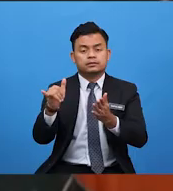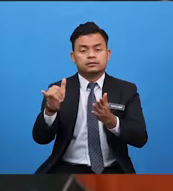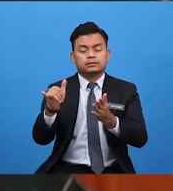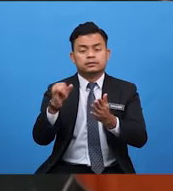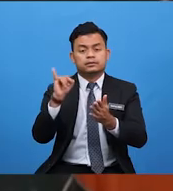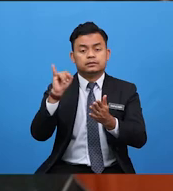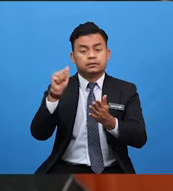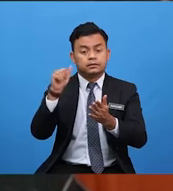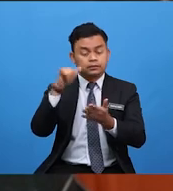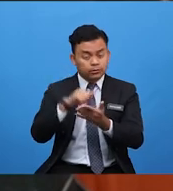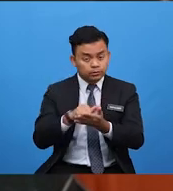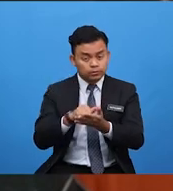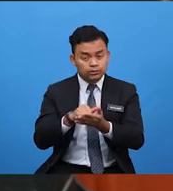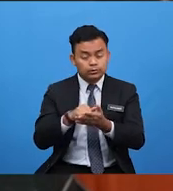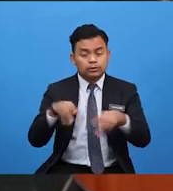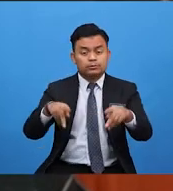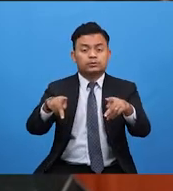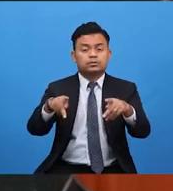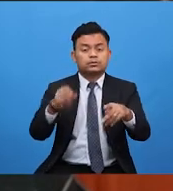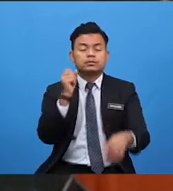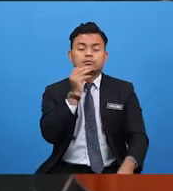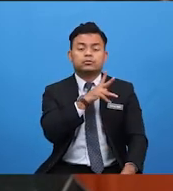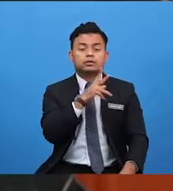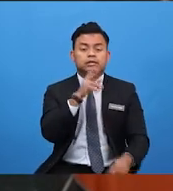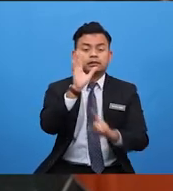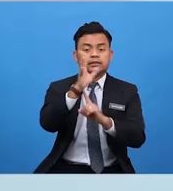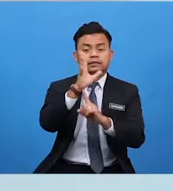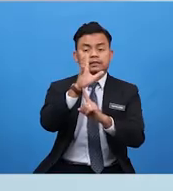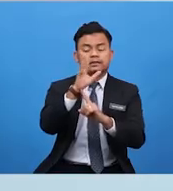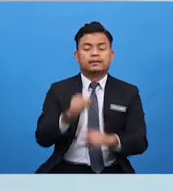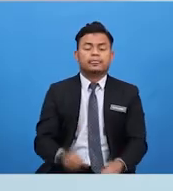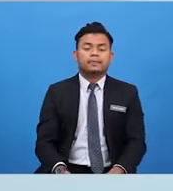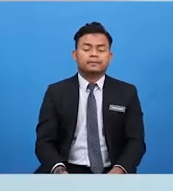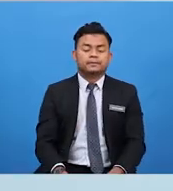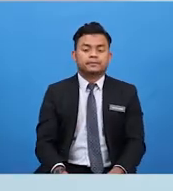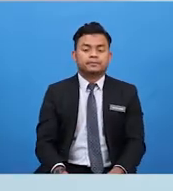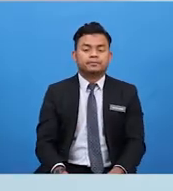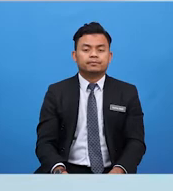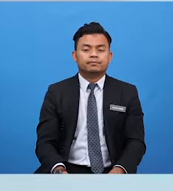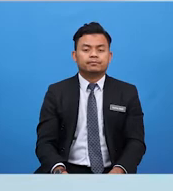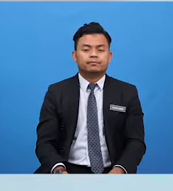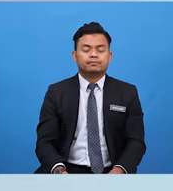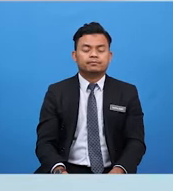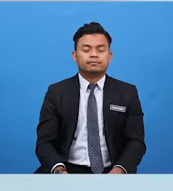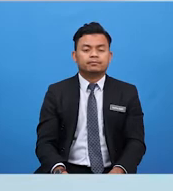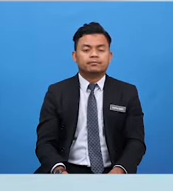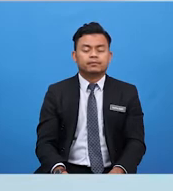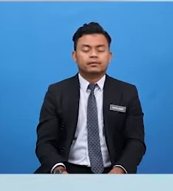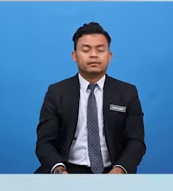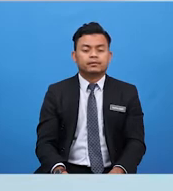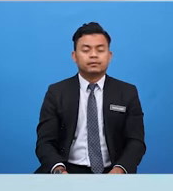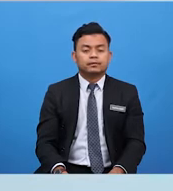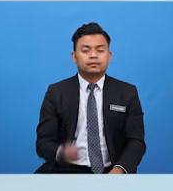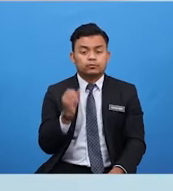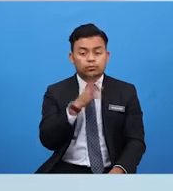Apakah proses ini, murid-murid? Ya, anda hebat. Proses menanggalkan lilin dikenali sebagai